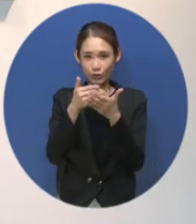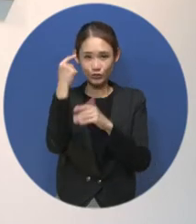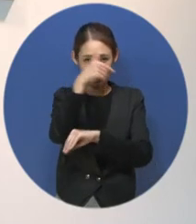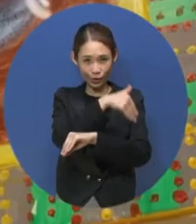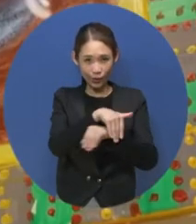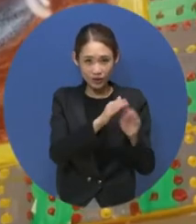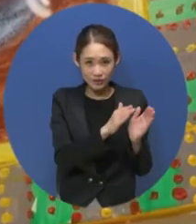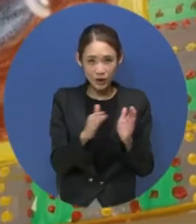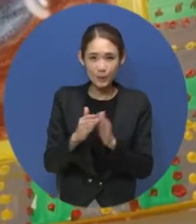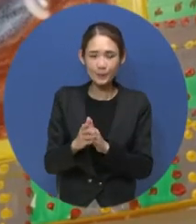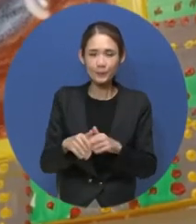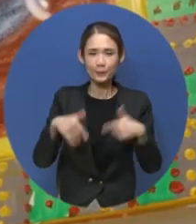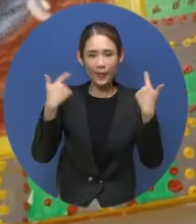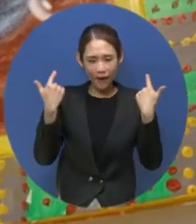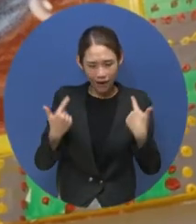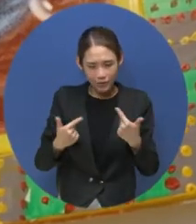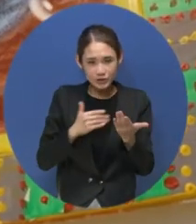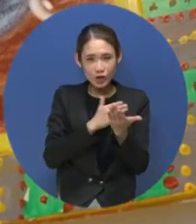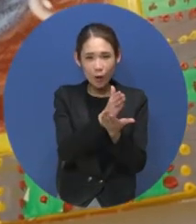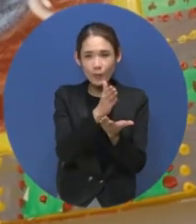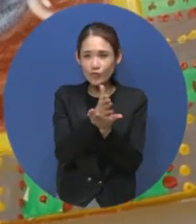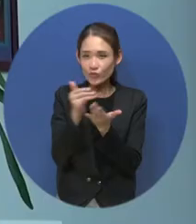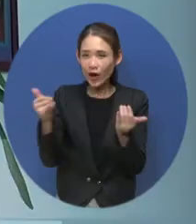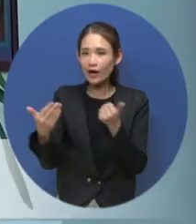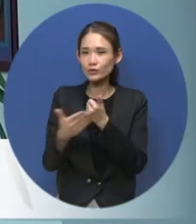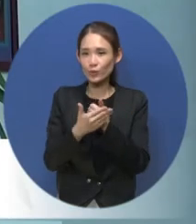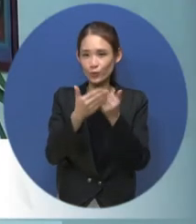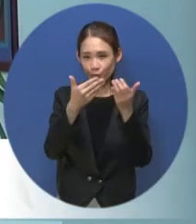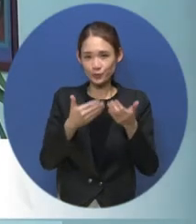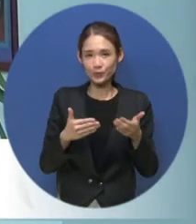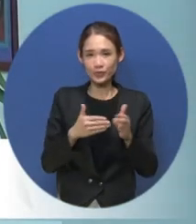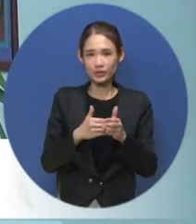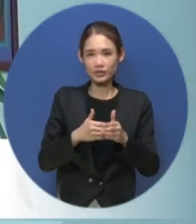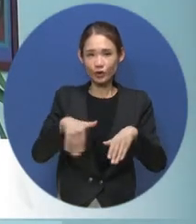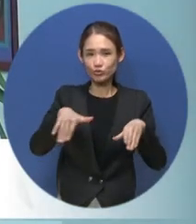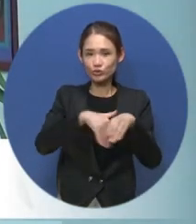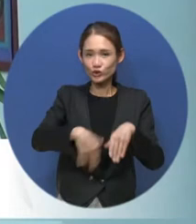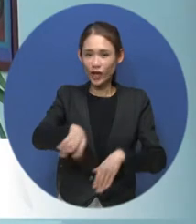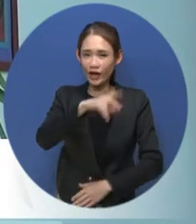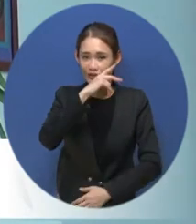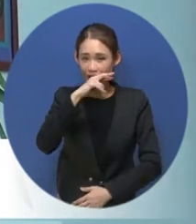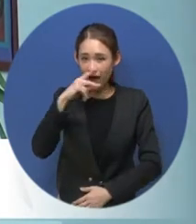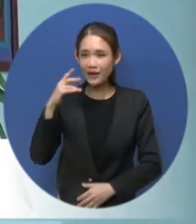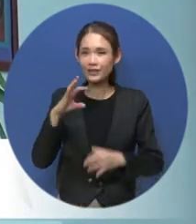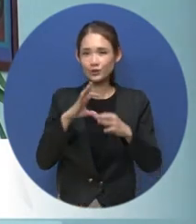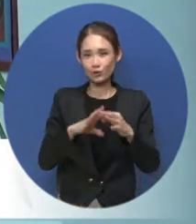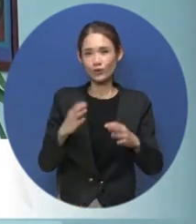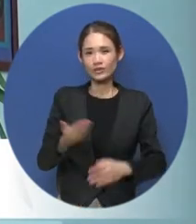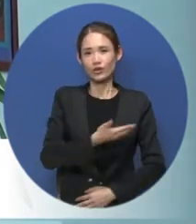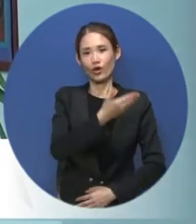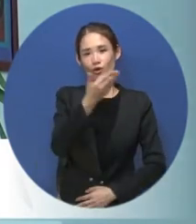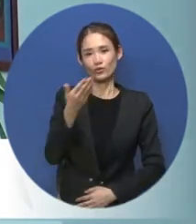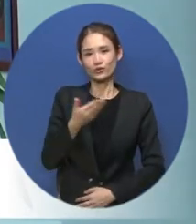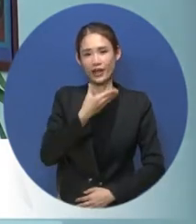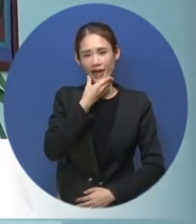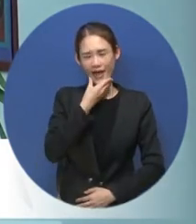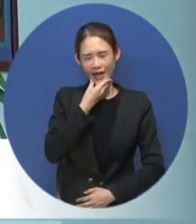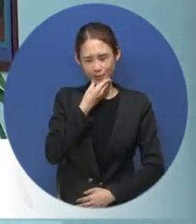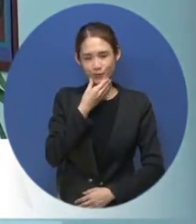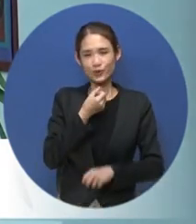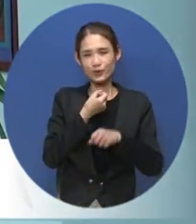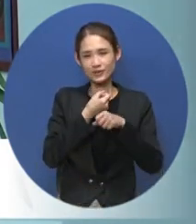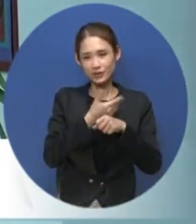준비는 매번 전문가의 손길을 통합니다. 문화의 향기를 통해서 시민 여러분들에게 행복감을 전해드릴 수